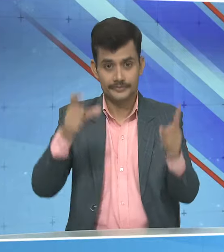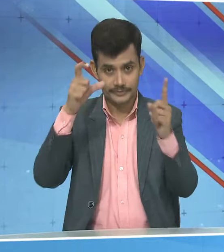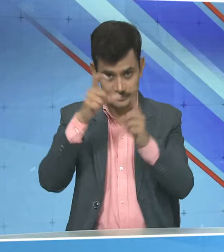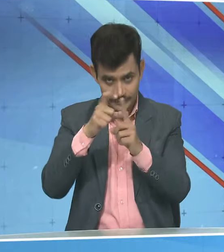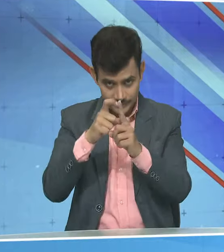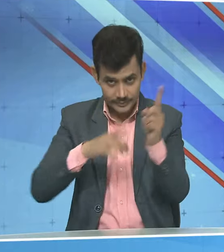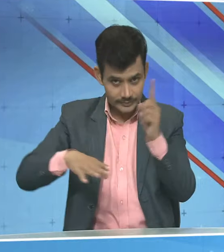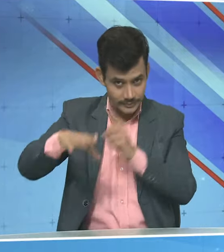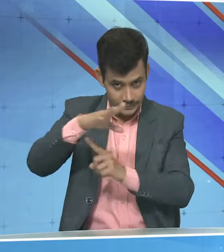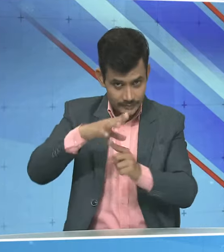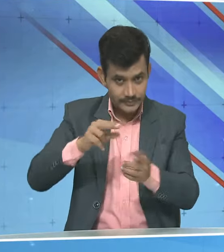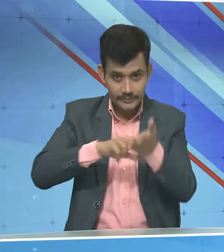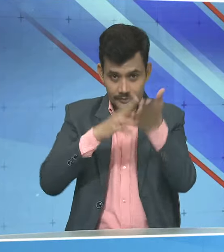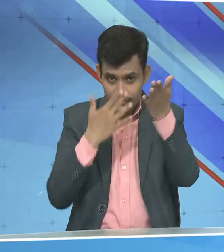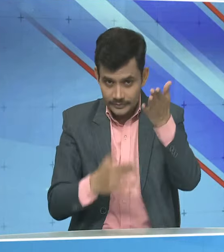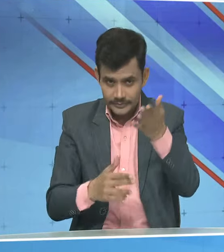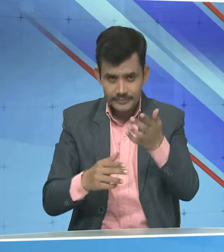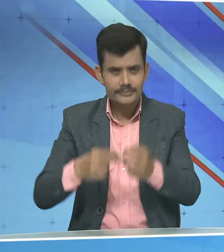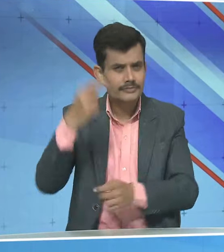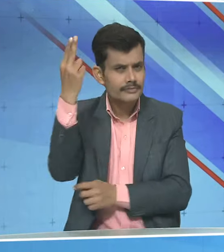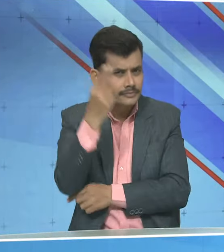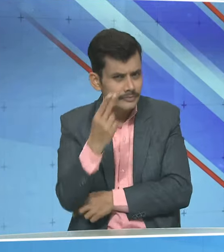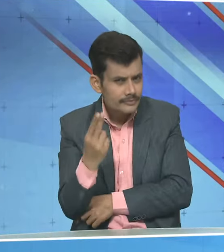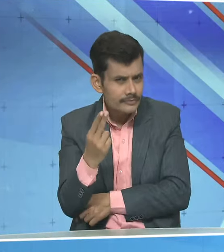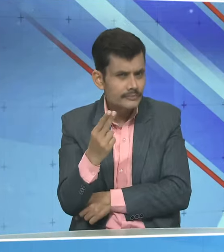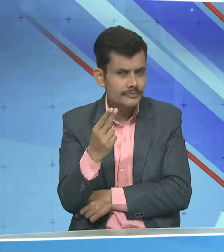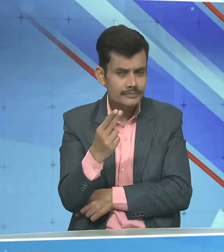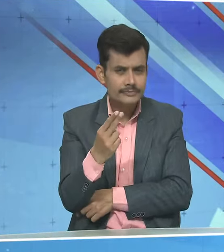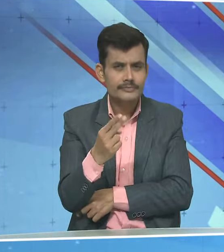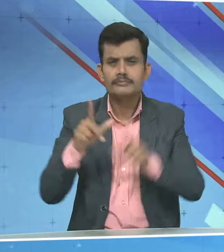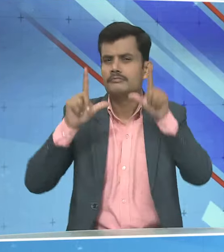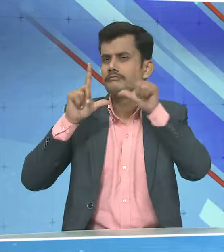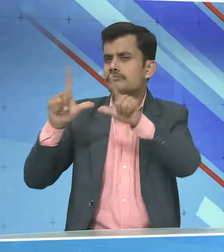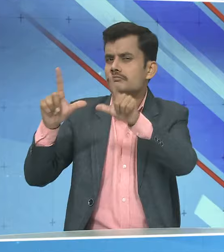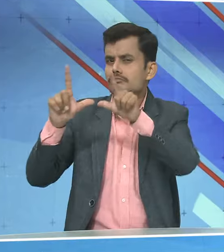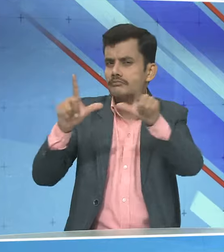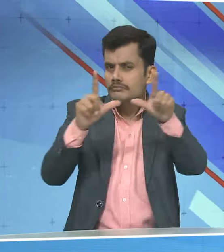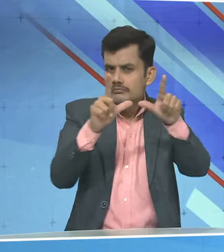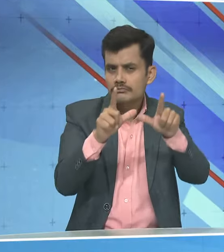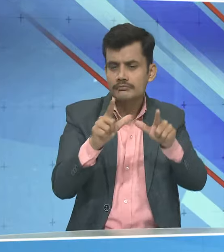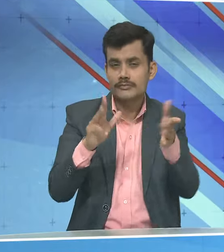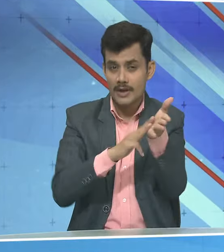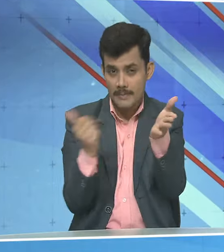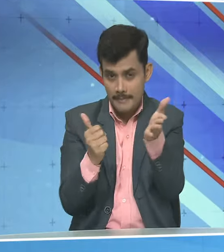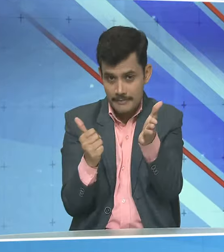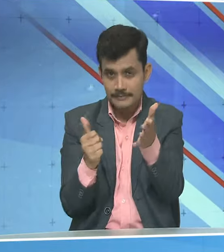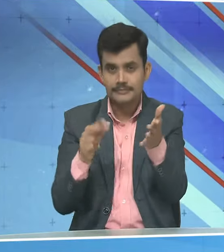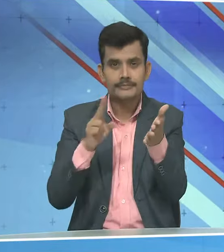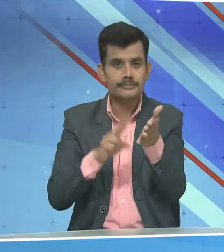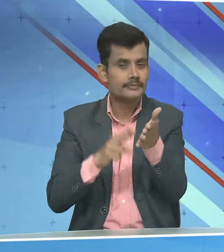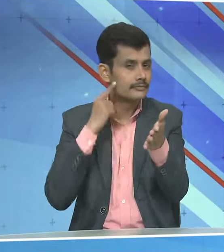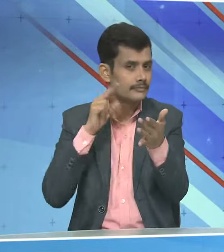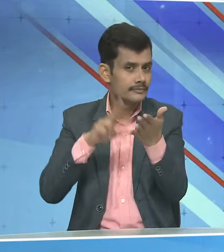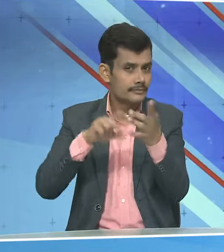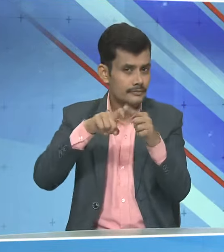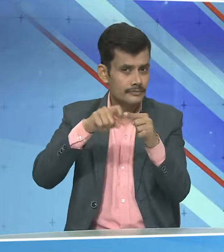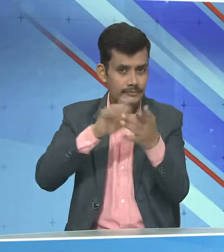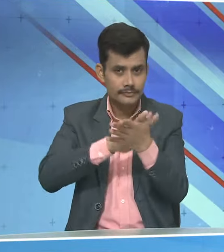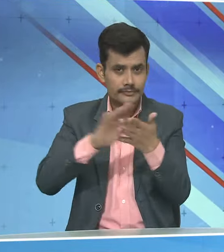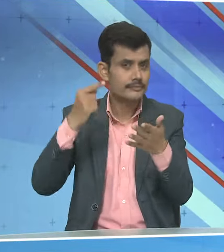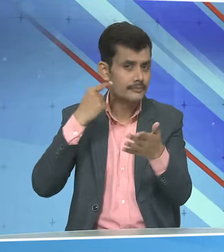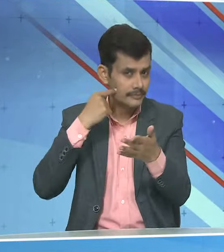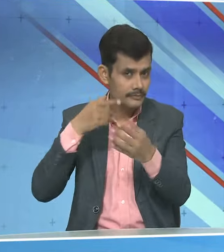दिल्ली की नेशनल गैलरी ऑफ मॉडर्न आर्ट में रविवार को एक प्रदर्शनी का उद्घाटन केंद्रीय मंत्री मीनाक्षी लेखी द्वारा किया गया।